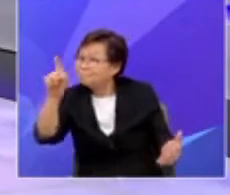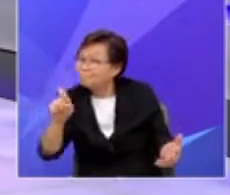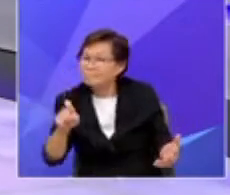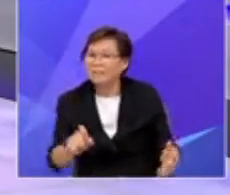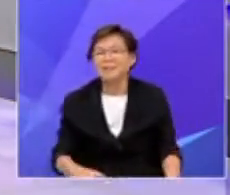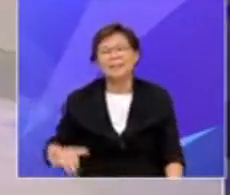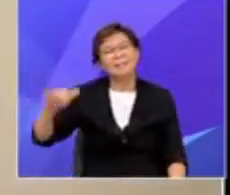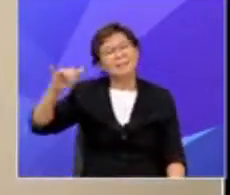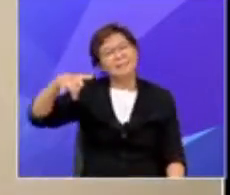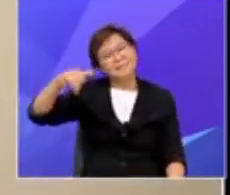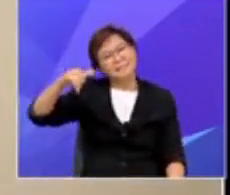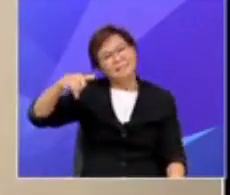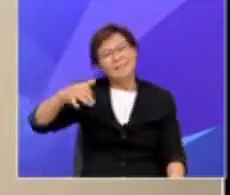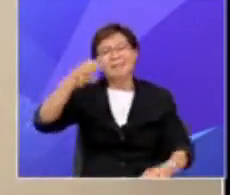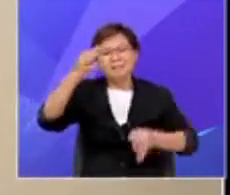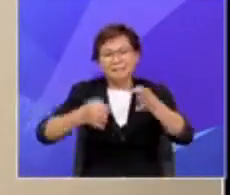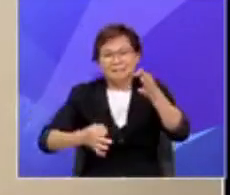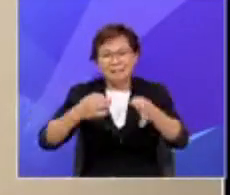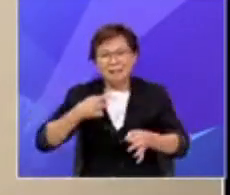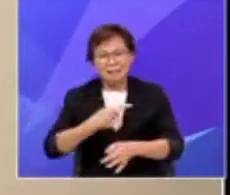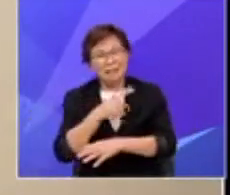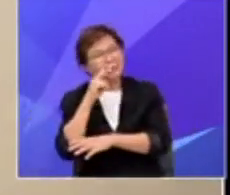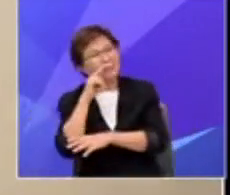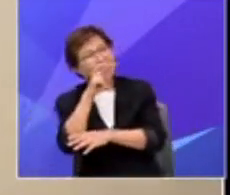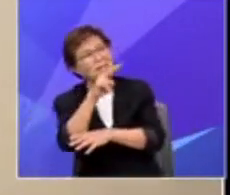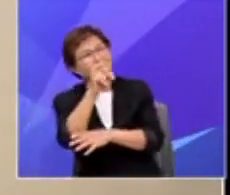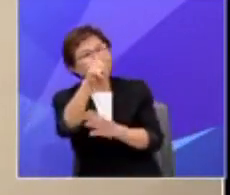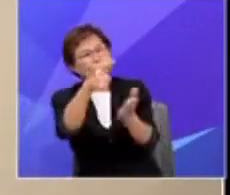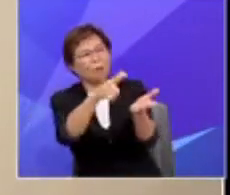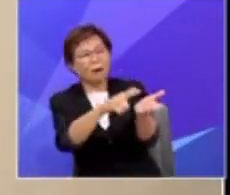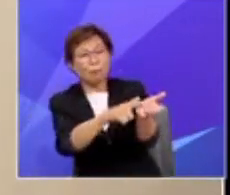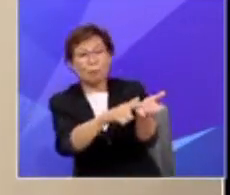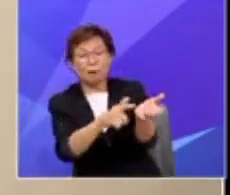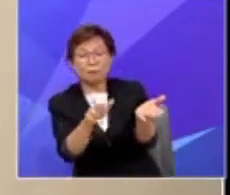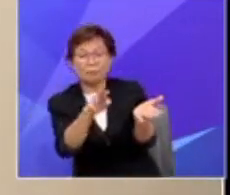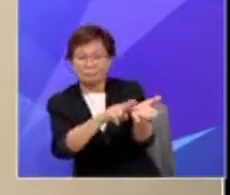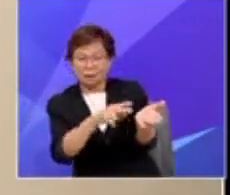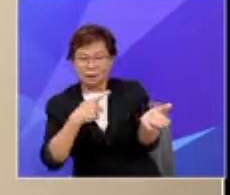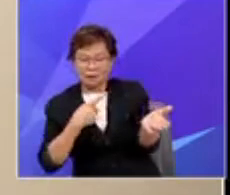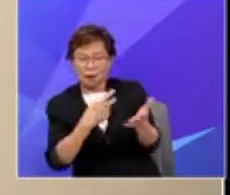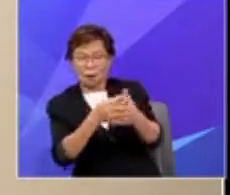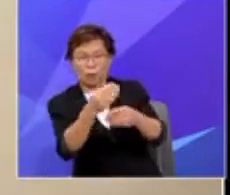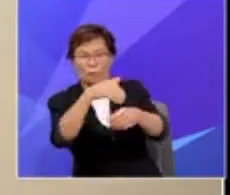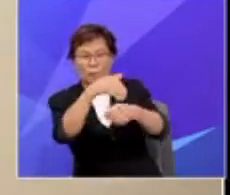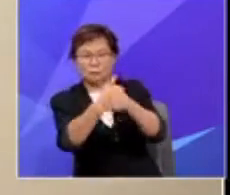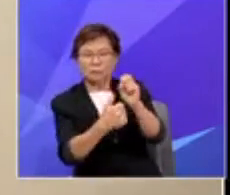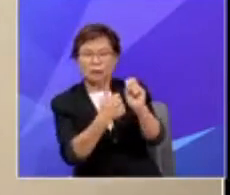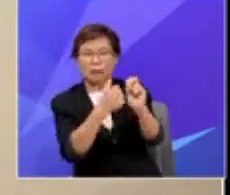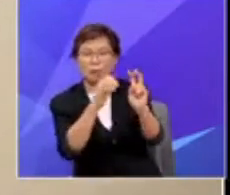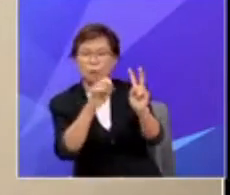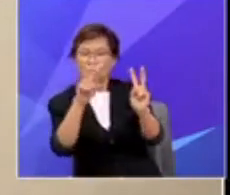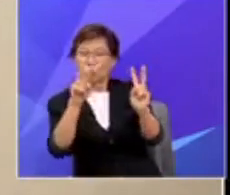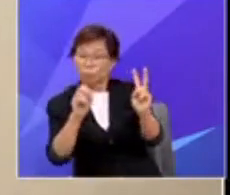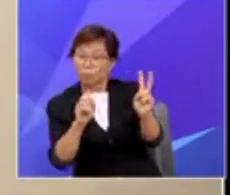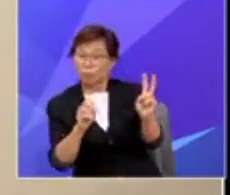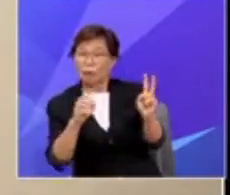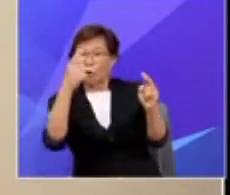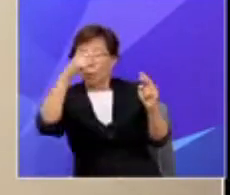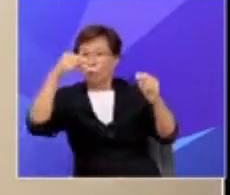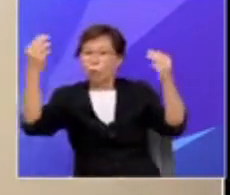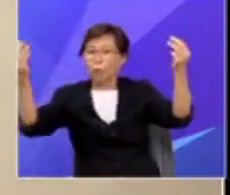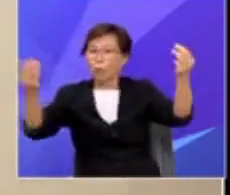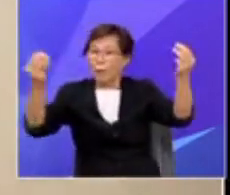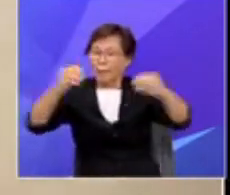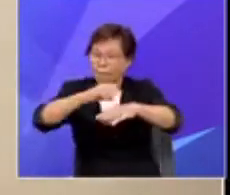Iya RW jika kita dihadapkan satu laporan yang telah kami keluarkannya pada tahun lepas untuk majelis